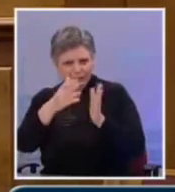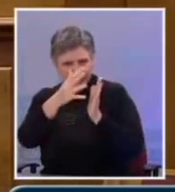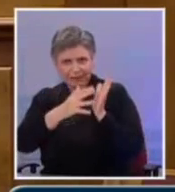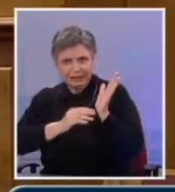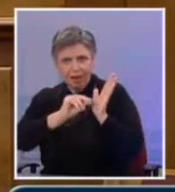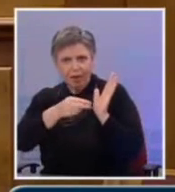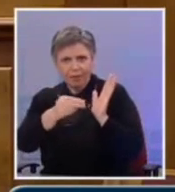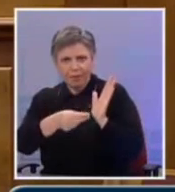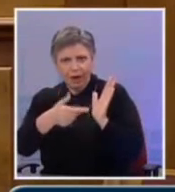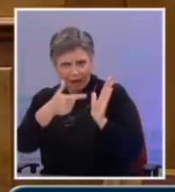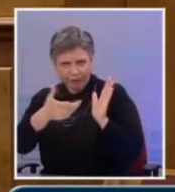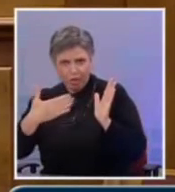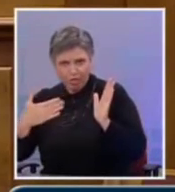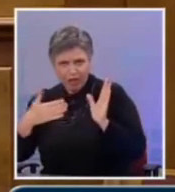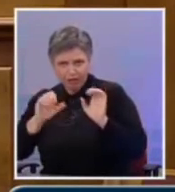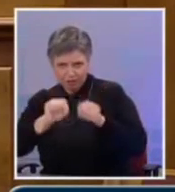ΣΥΡΙΖΑ.